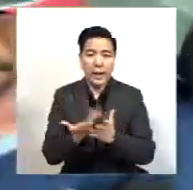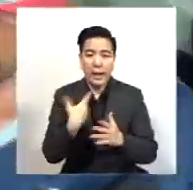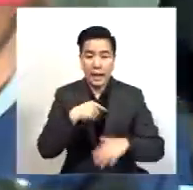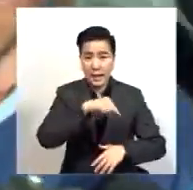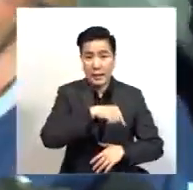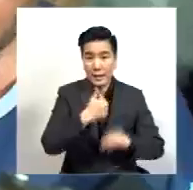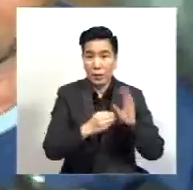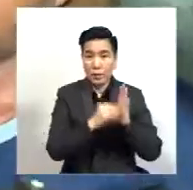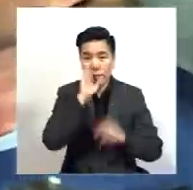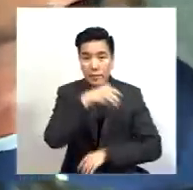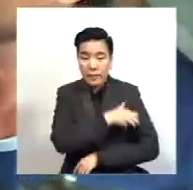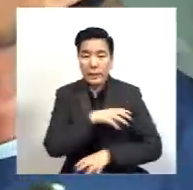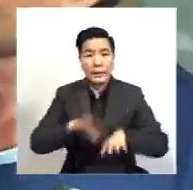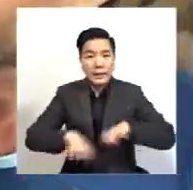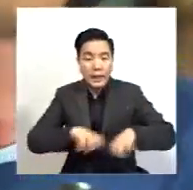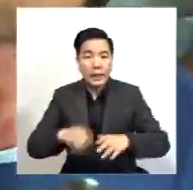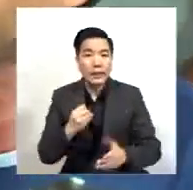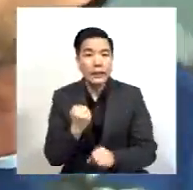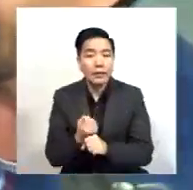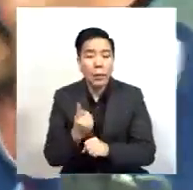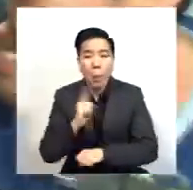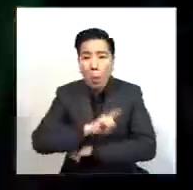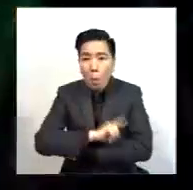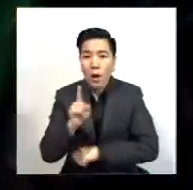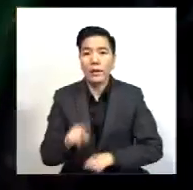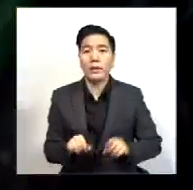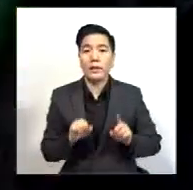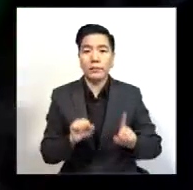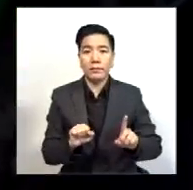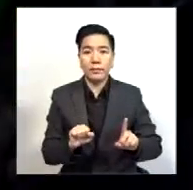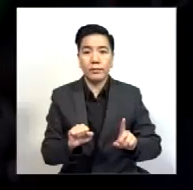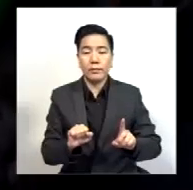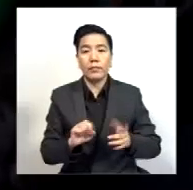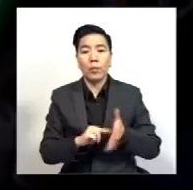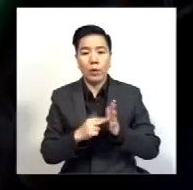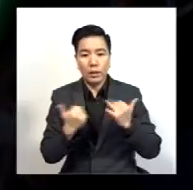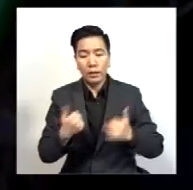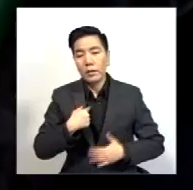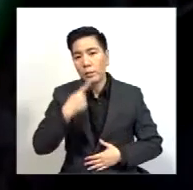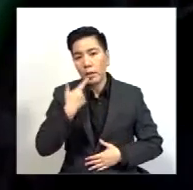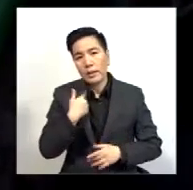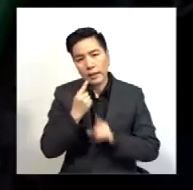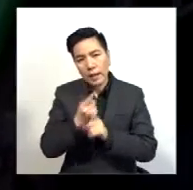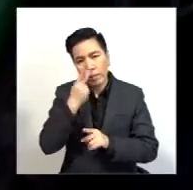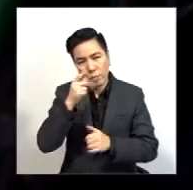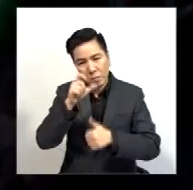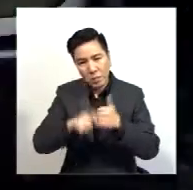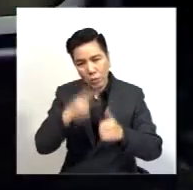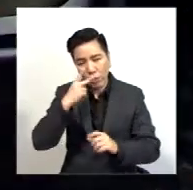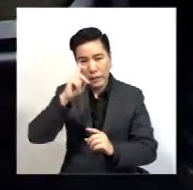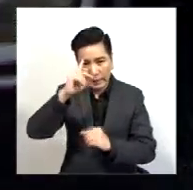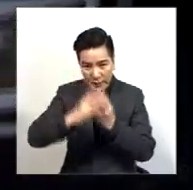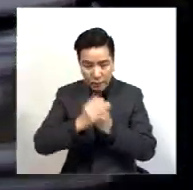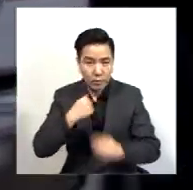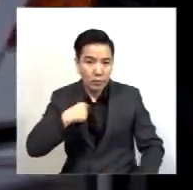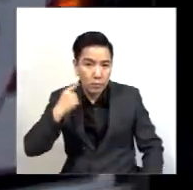การบริหารจัดการมากขนาดไหนวันนึงเนี่ยไม่ต่ำกว่าวันละ 100,000 บาทนะคะท่านผู้ว่าบอกว่าติดตามพฤติกรรมเนี่ยมาประมาณ1